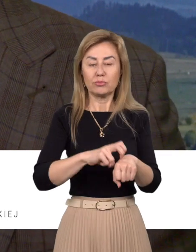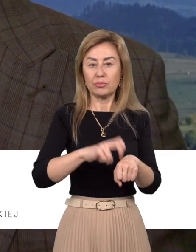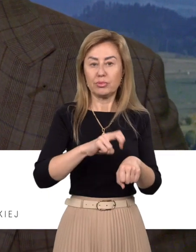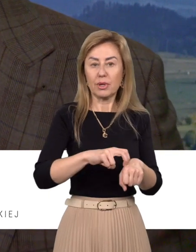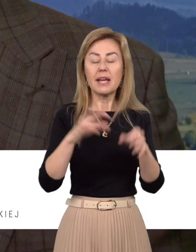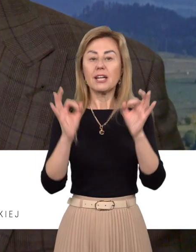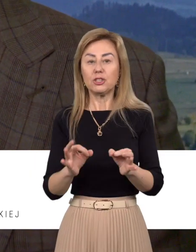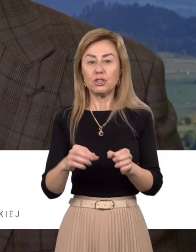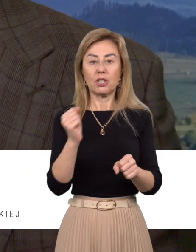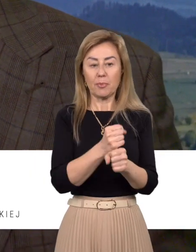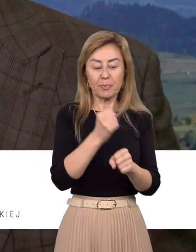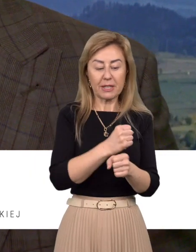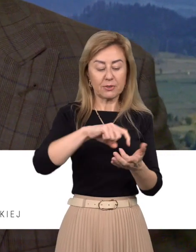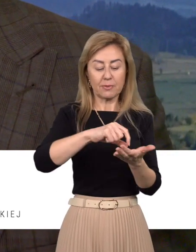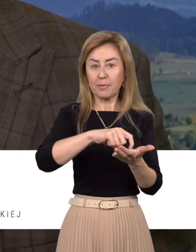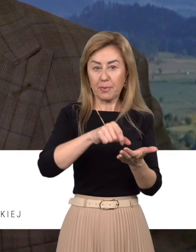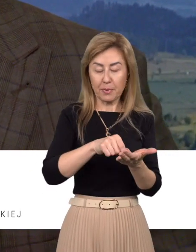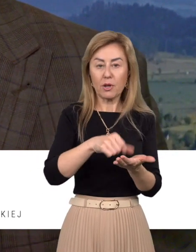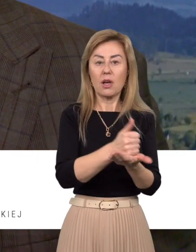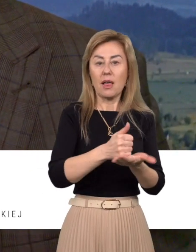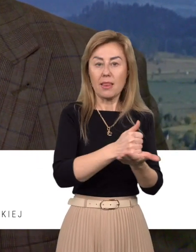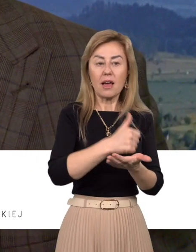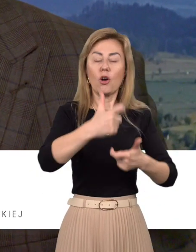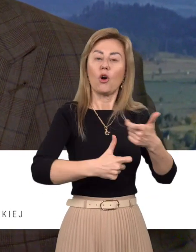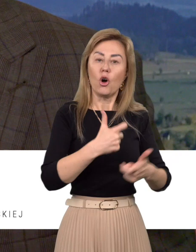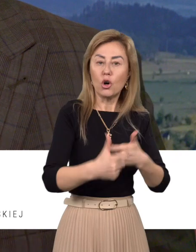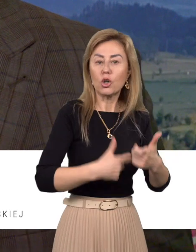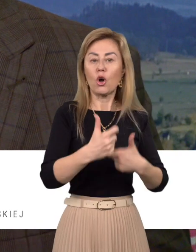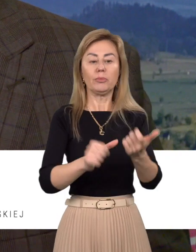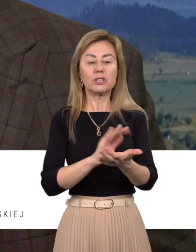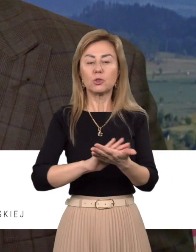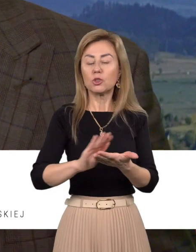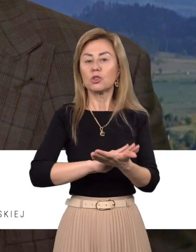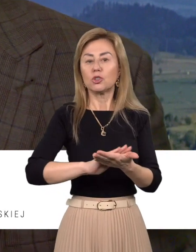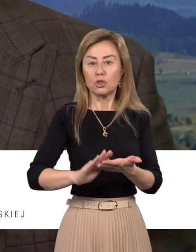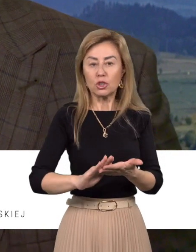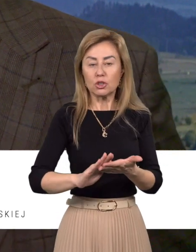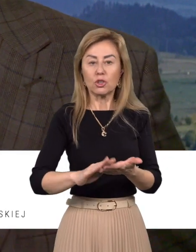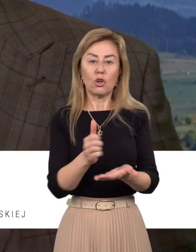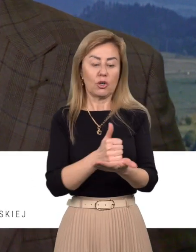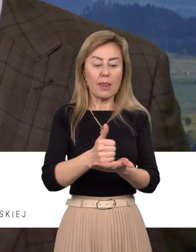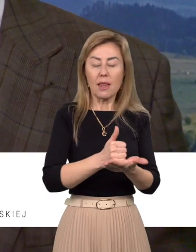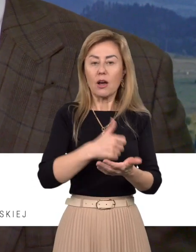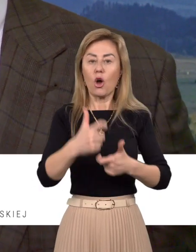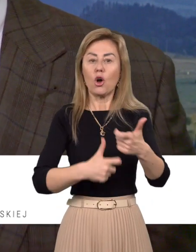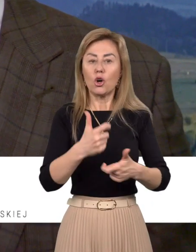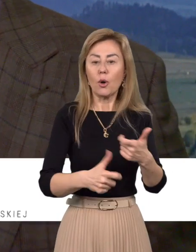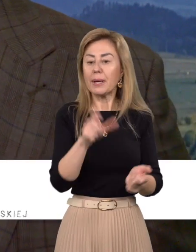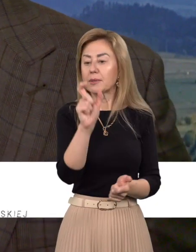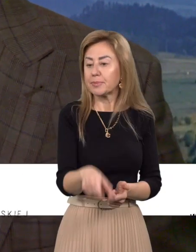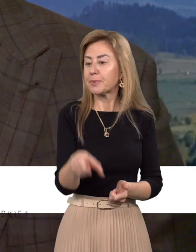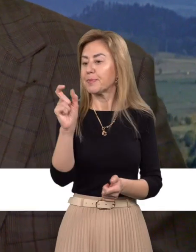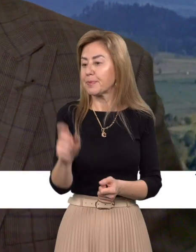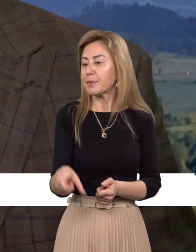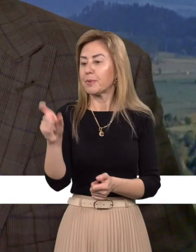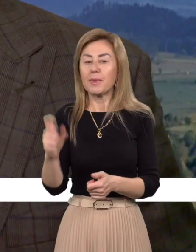leku cytostatycznego, pracownia, w której w sterylnych warunkach wytwarzane są, dedykowane